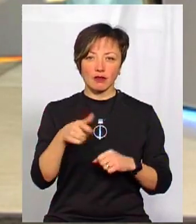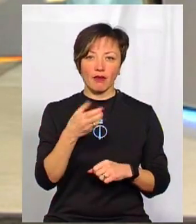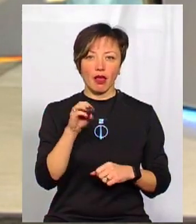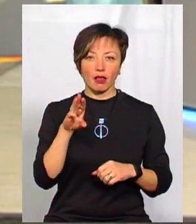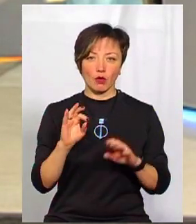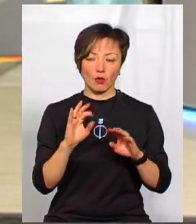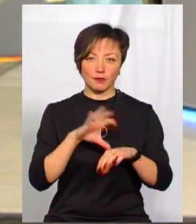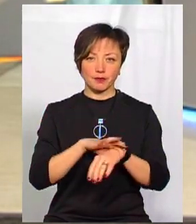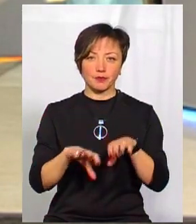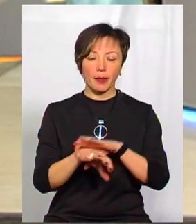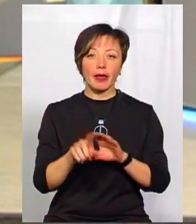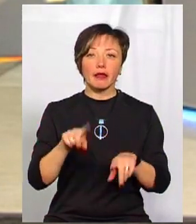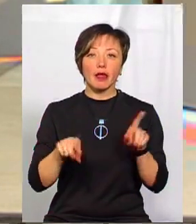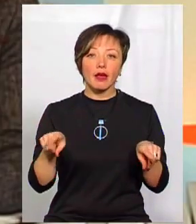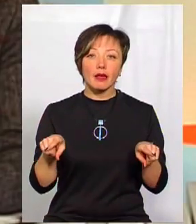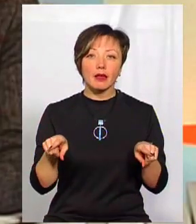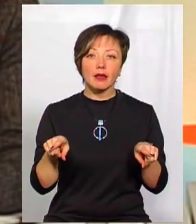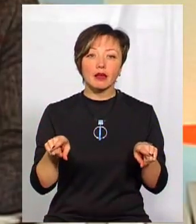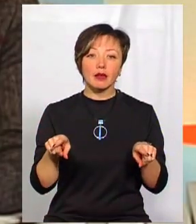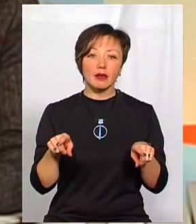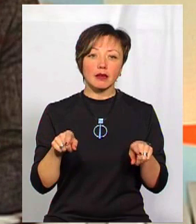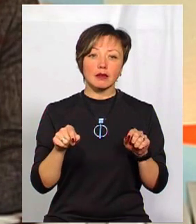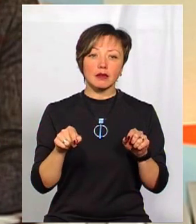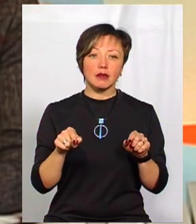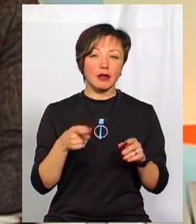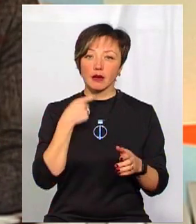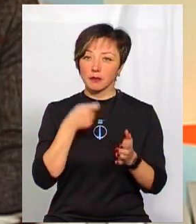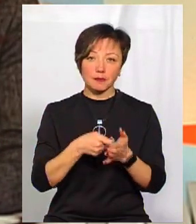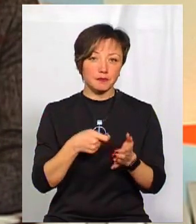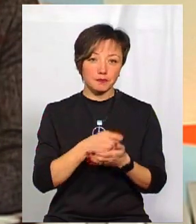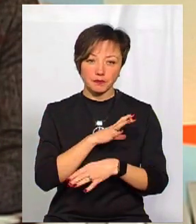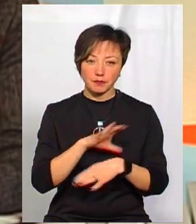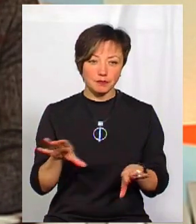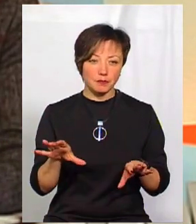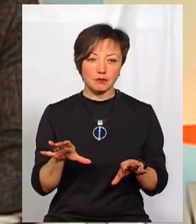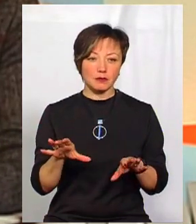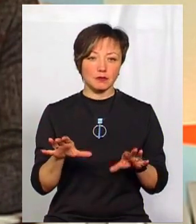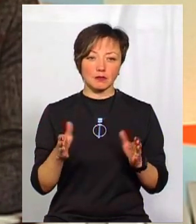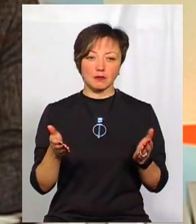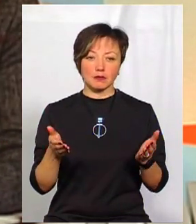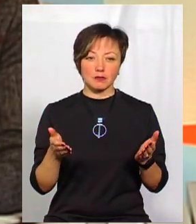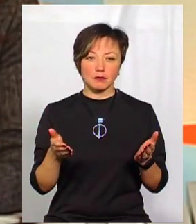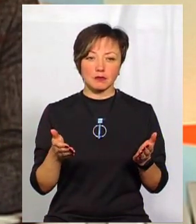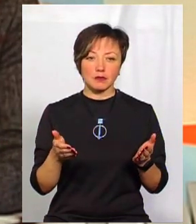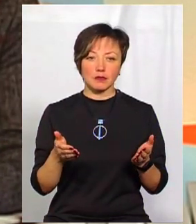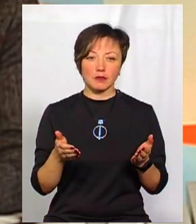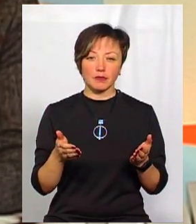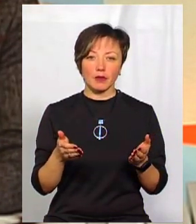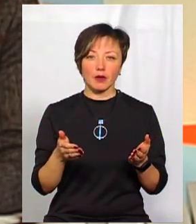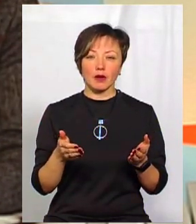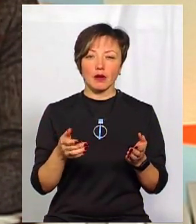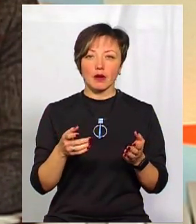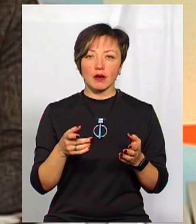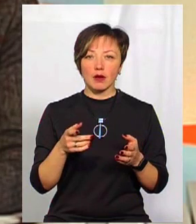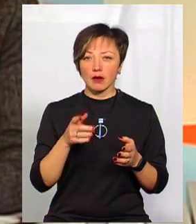що людей, які перебували в гетто, їх не харчували, вони були обмежені в будь-якому доступі, їм